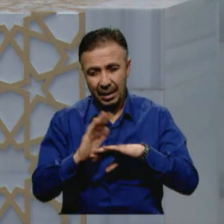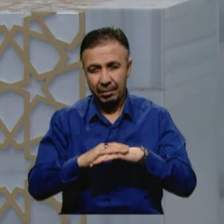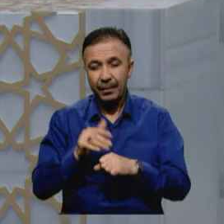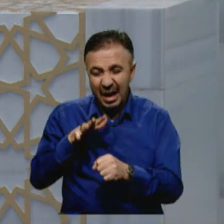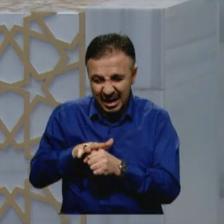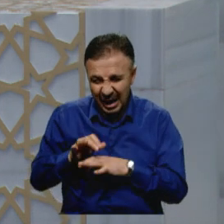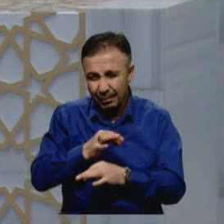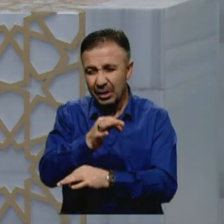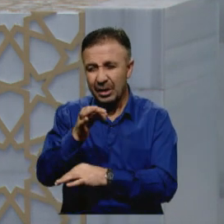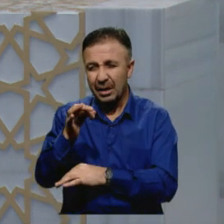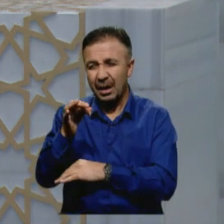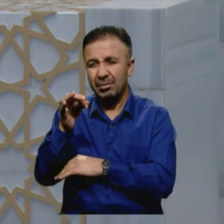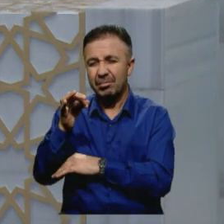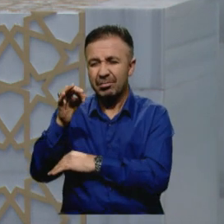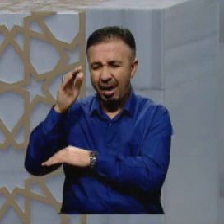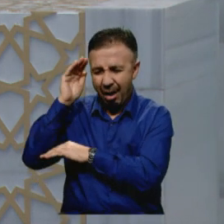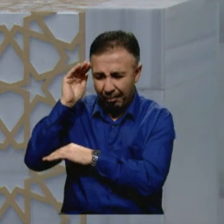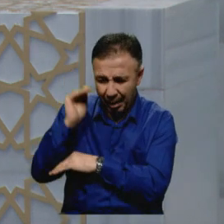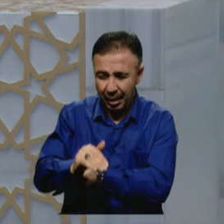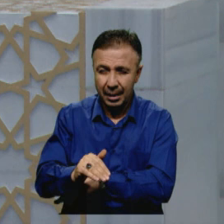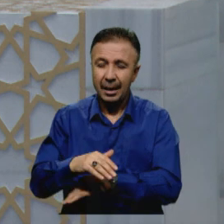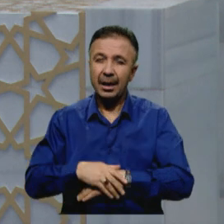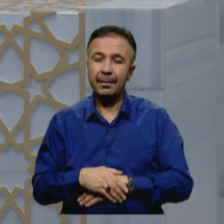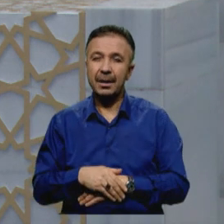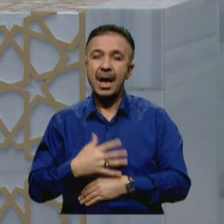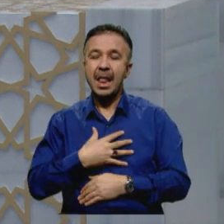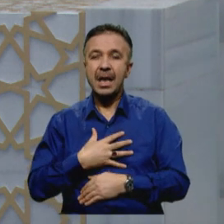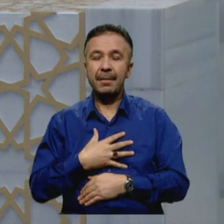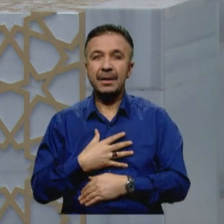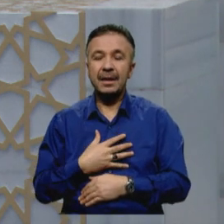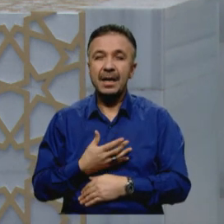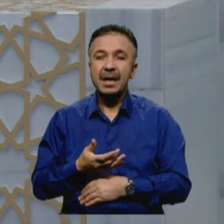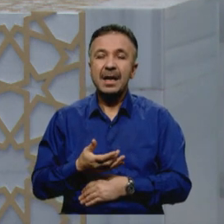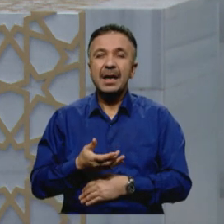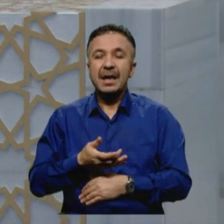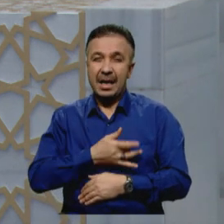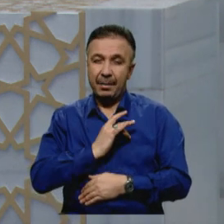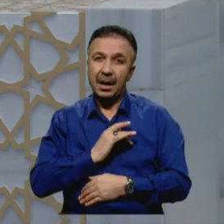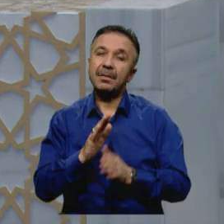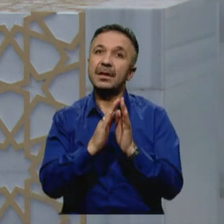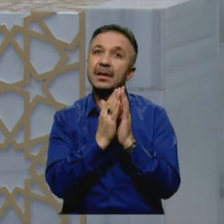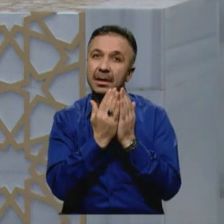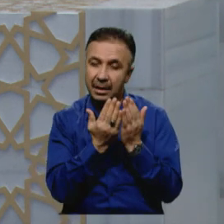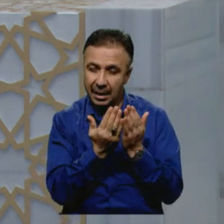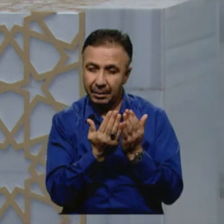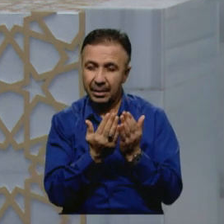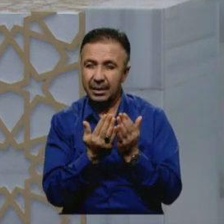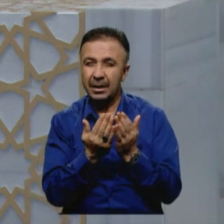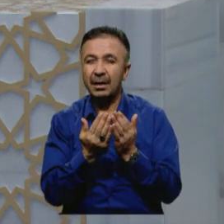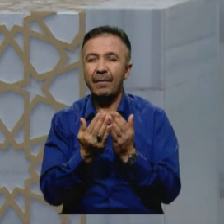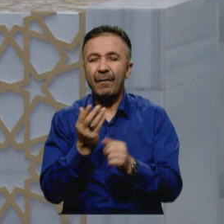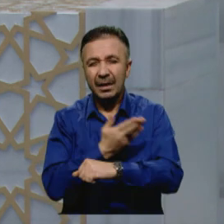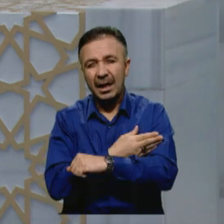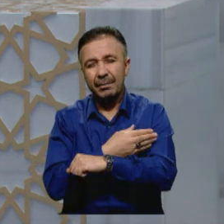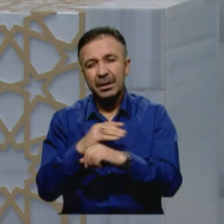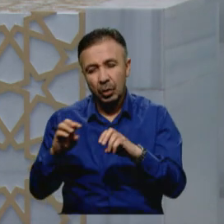kahru perişan eyle ya Rabbi. Dinimizi, imanımızı, kitabımızı, vatanımızı, toprağımızı,